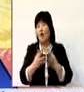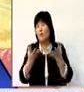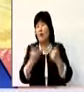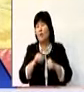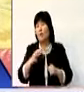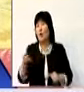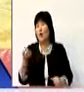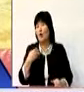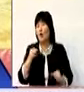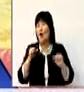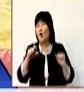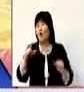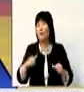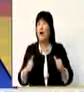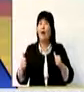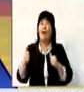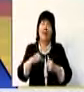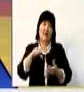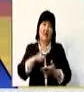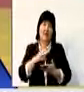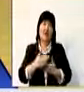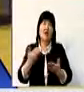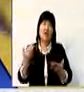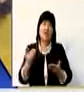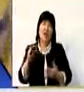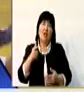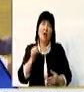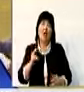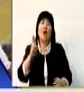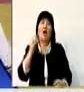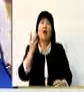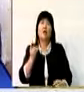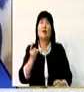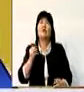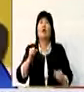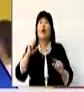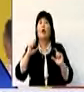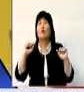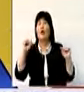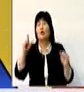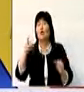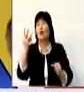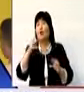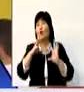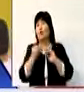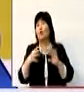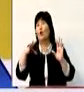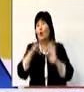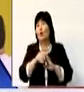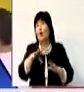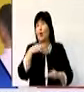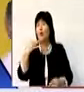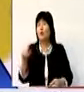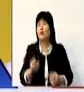бойынша Қызылорда спортшылары алдына жан салмады. Жаңақорған және Қармақшы ауданының балуандары үздік үштікті қорытындылады. Көп